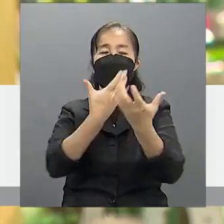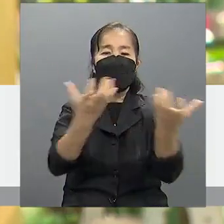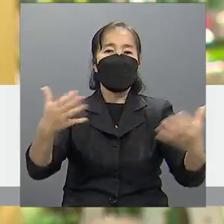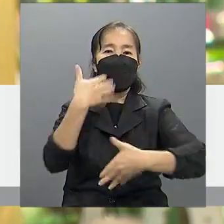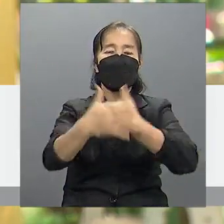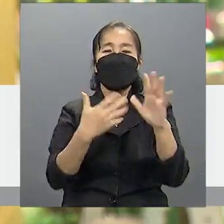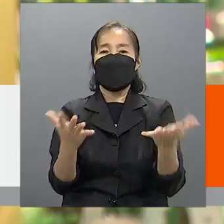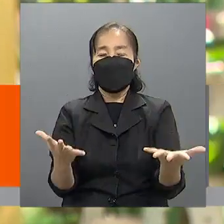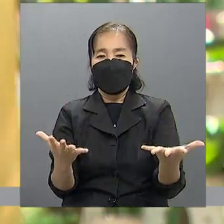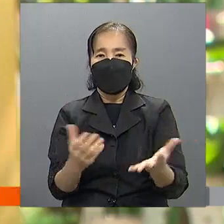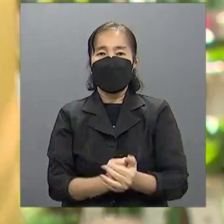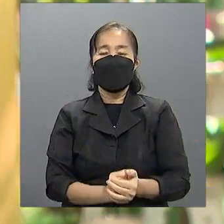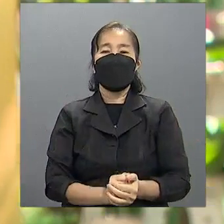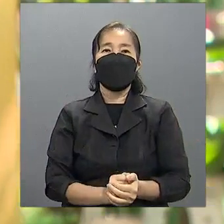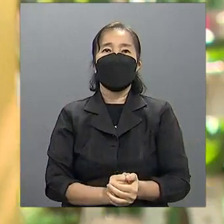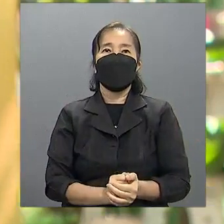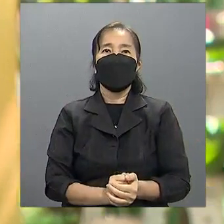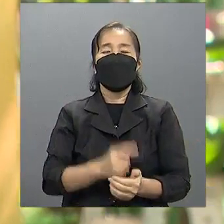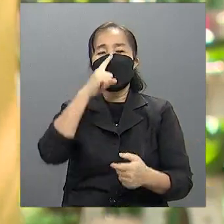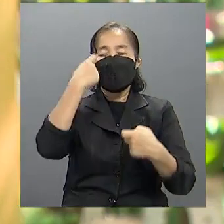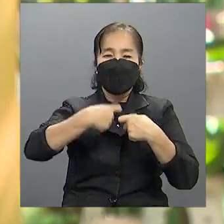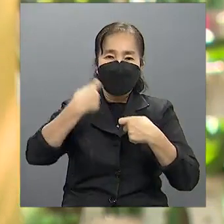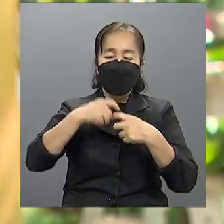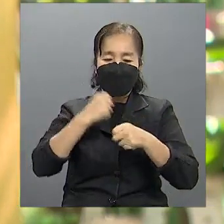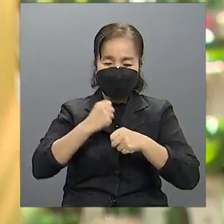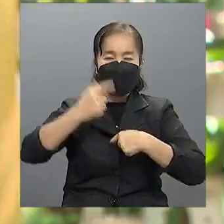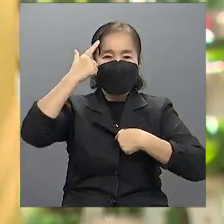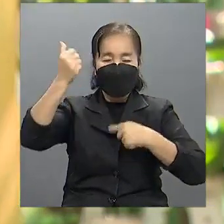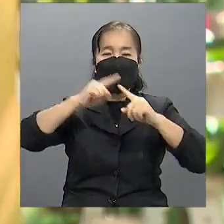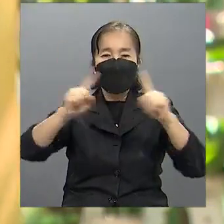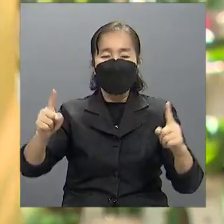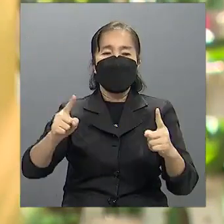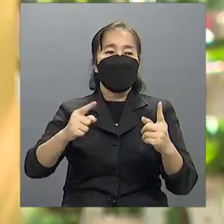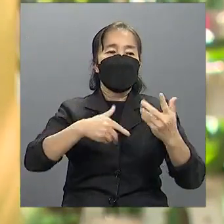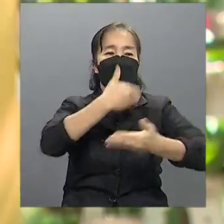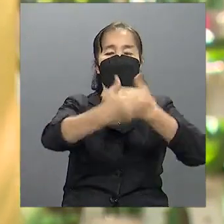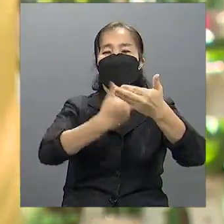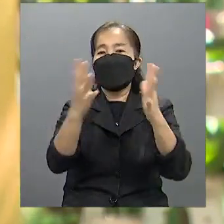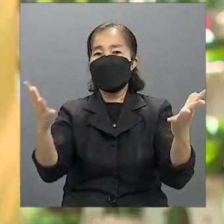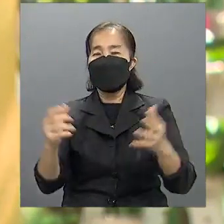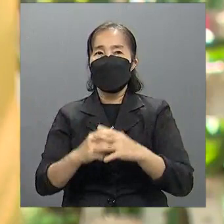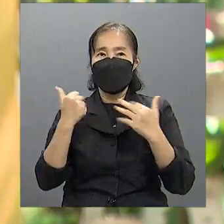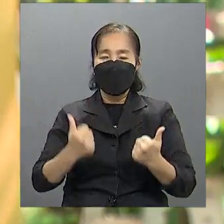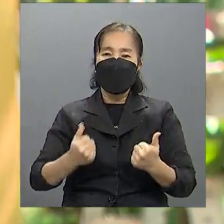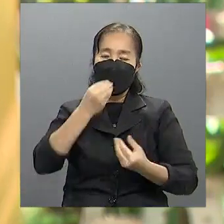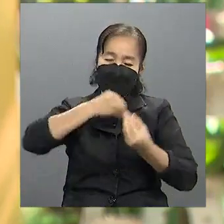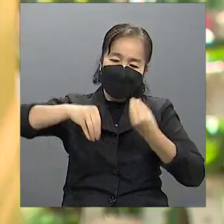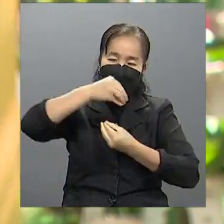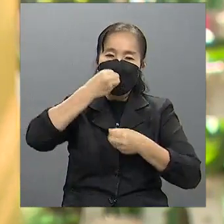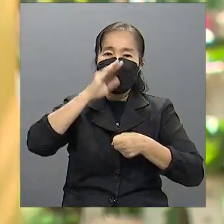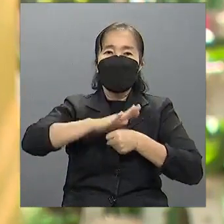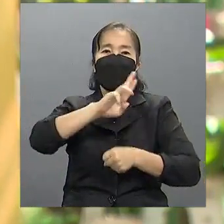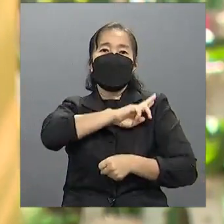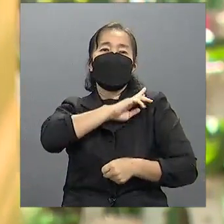ตลาดหน่อยเน า ะ ใช่มันหาตลาดยากแล้วตอนนี้ทุกวันนี้มันเอาแค่ของกินพอของใ